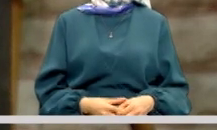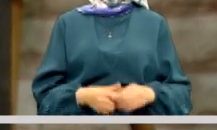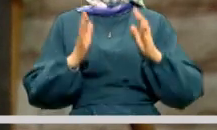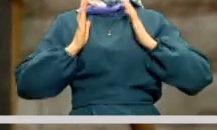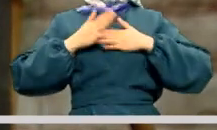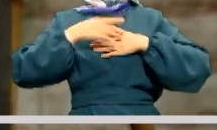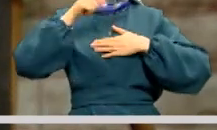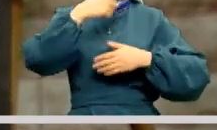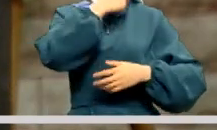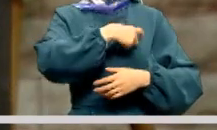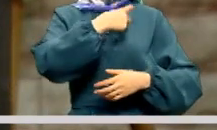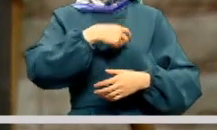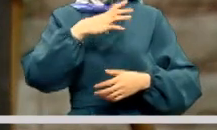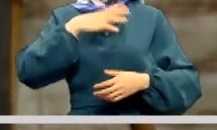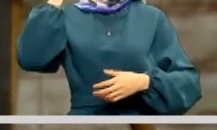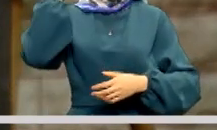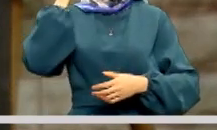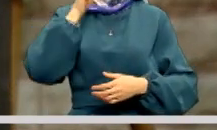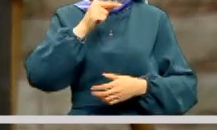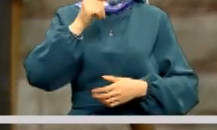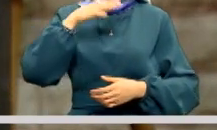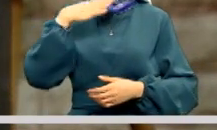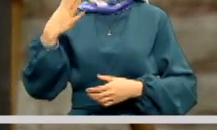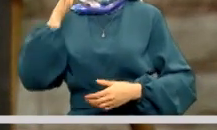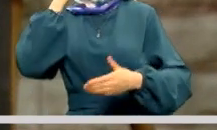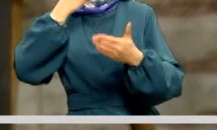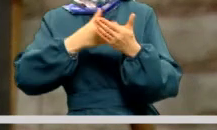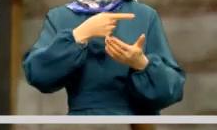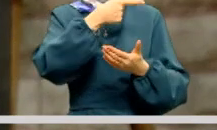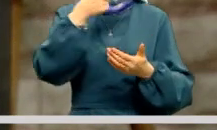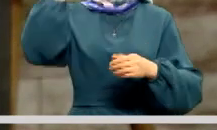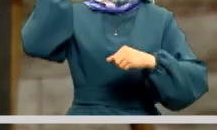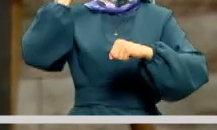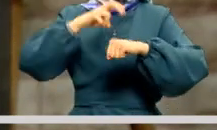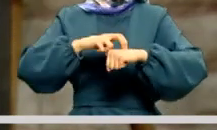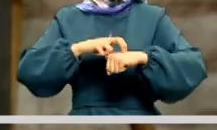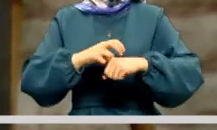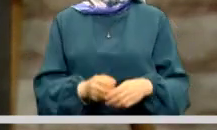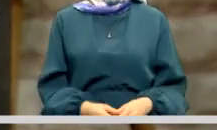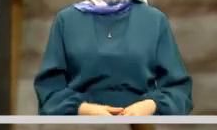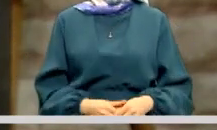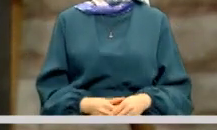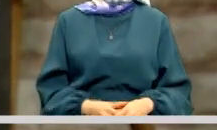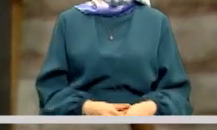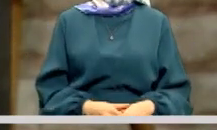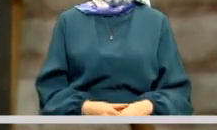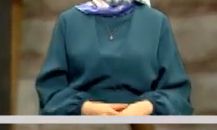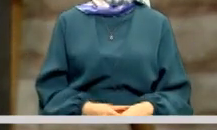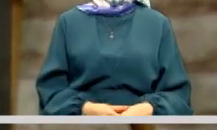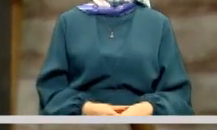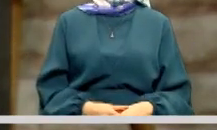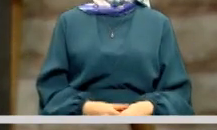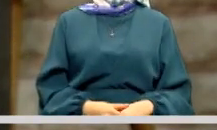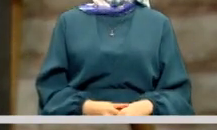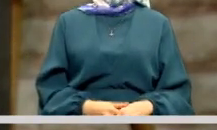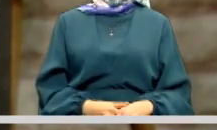özelliğini kaçırıyoruz Sanki diğer ibadetlerdeki eksiklerimizi hatırladığımızda İlla salata tenhail fahşi